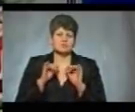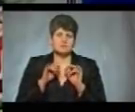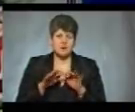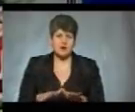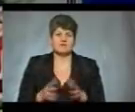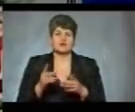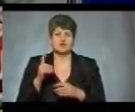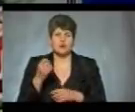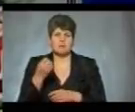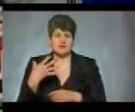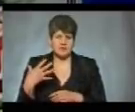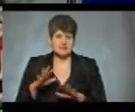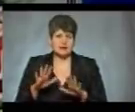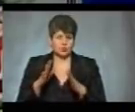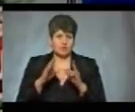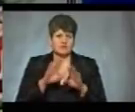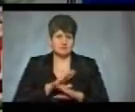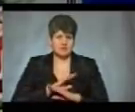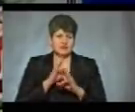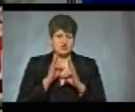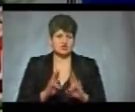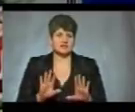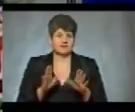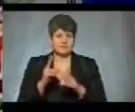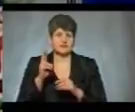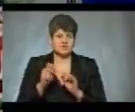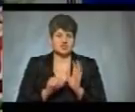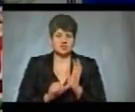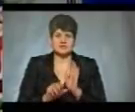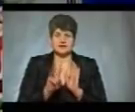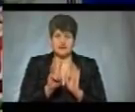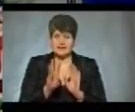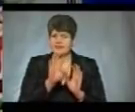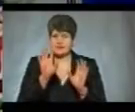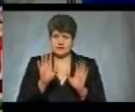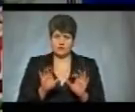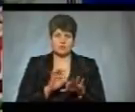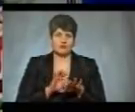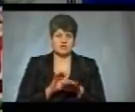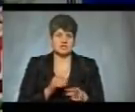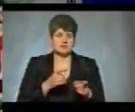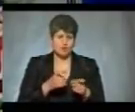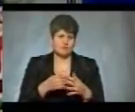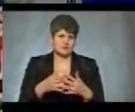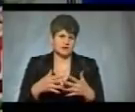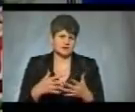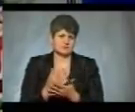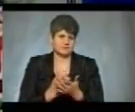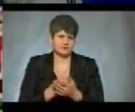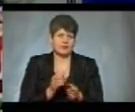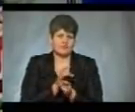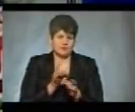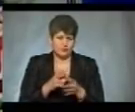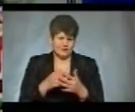України. 115-ю – раптова смерть під час нещасного випадку, 263-ю – незаконне поводження зі зброєю, бойовими припасами або